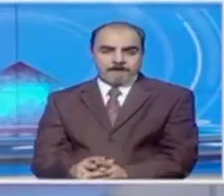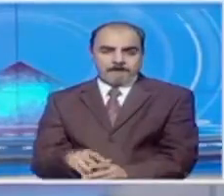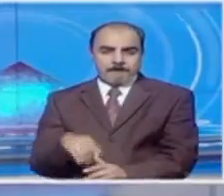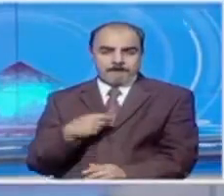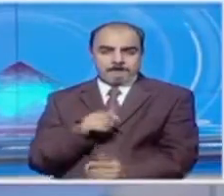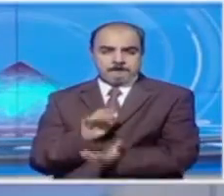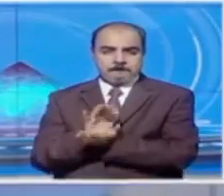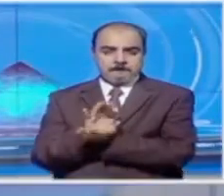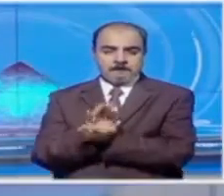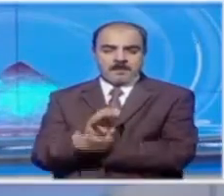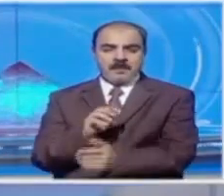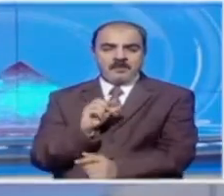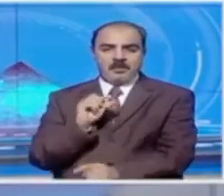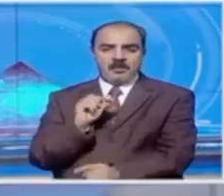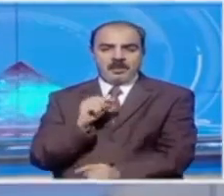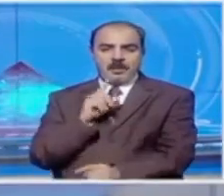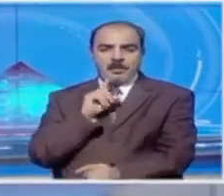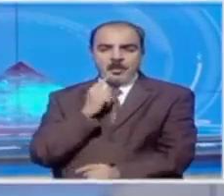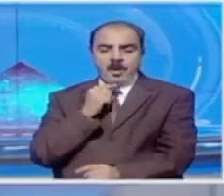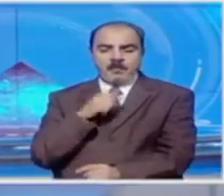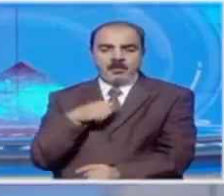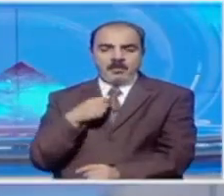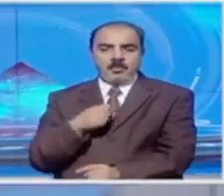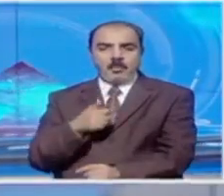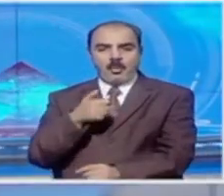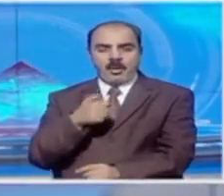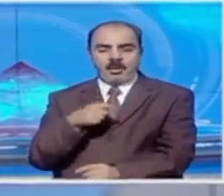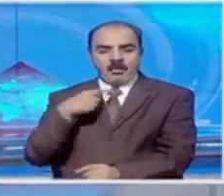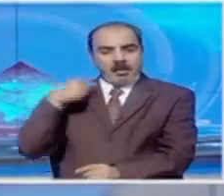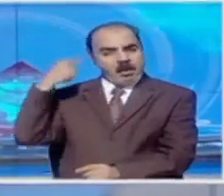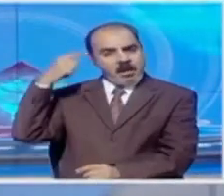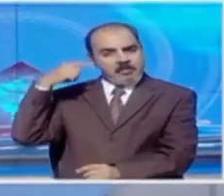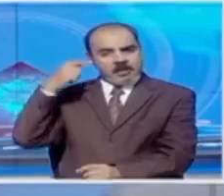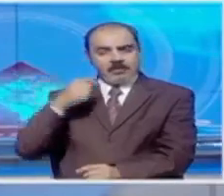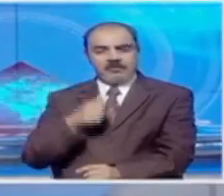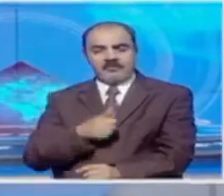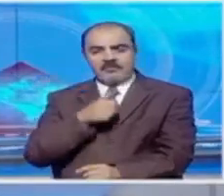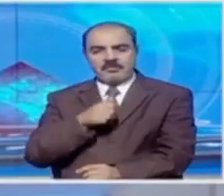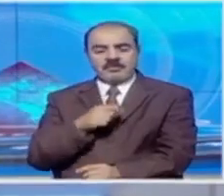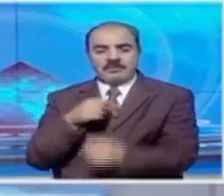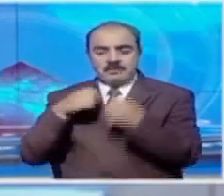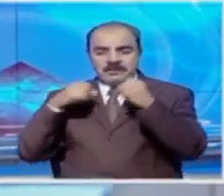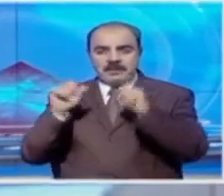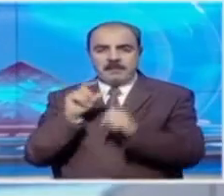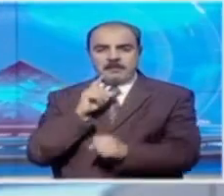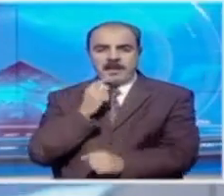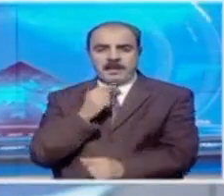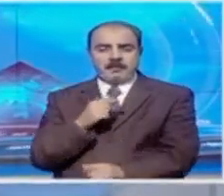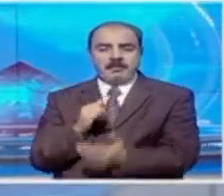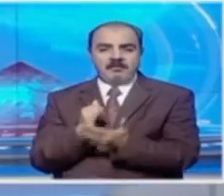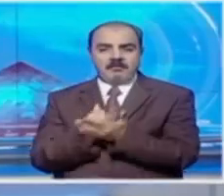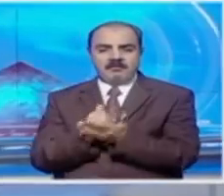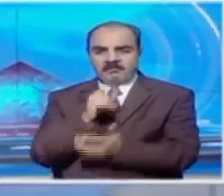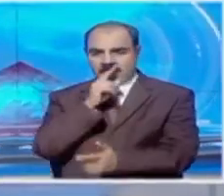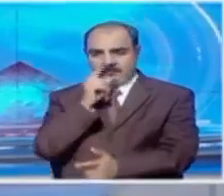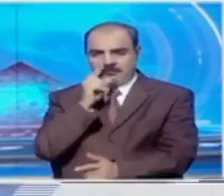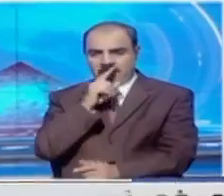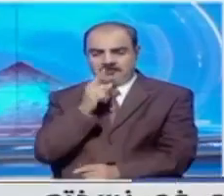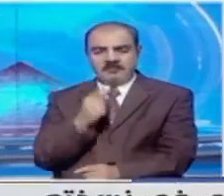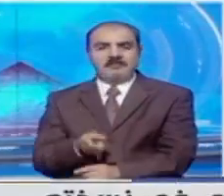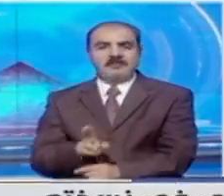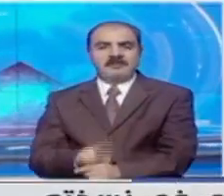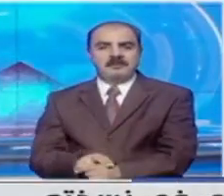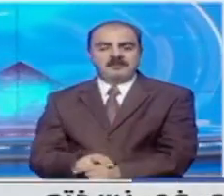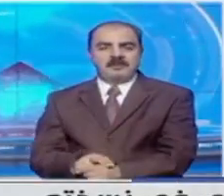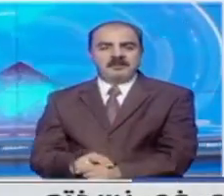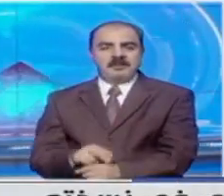كرم فضيلة الأستاذ الدكتور محمد الضويني وكيل الأزهر الشريف والسفيرة مريم الكعبي سفيرة دولة الإمارات